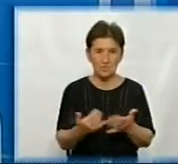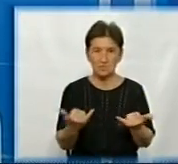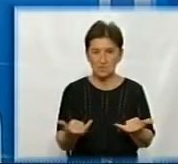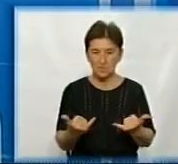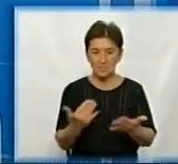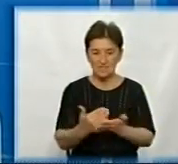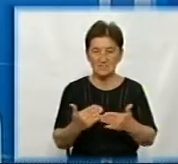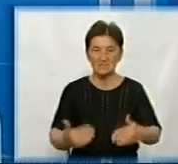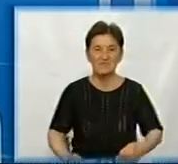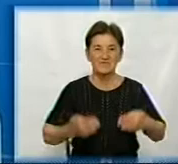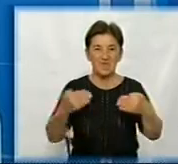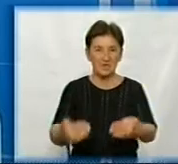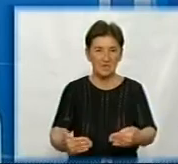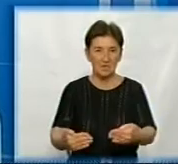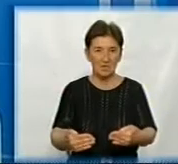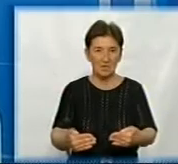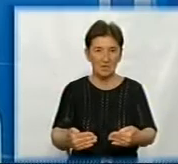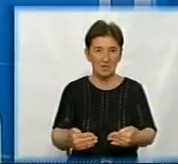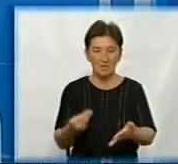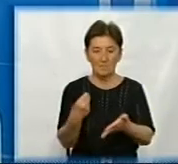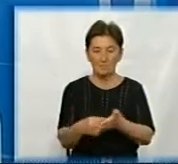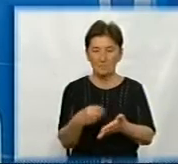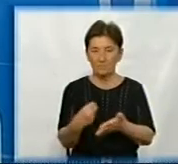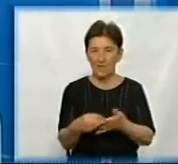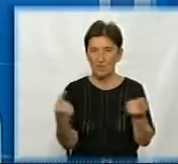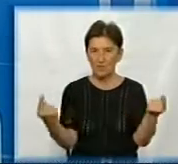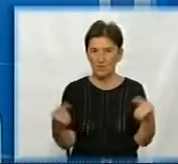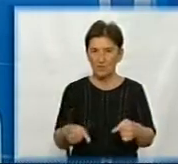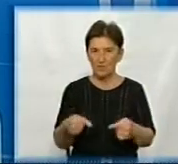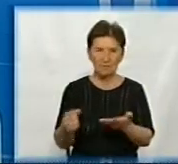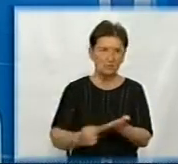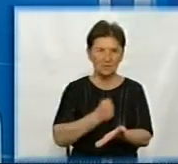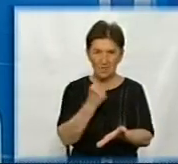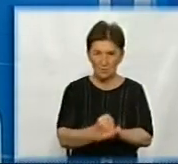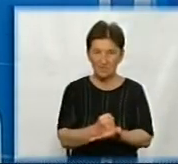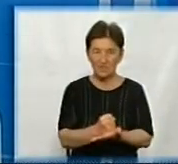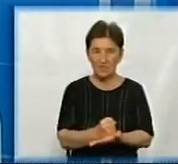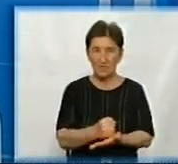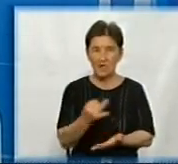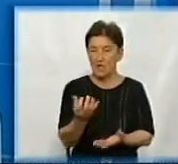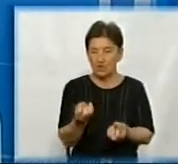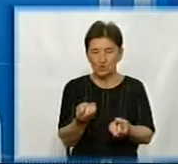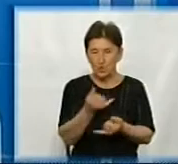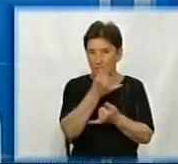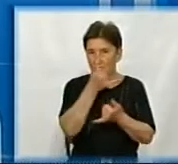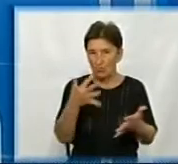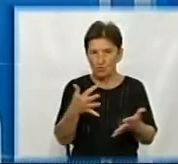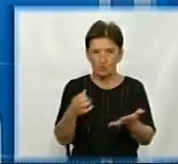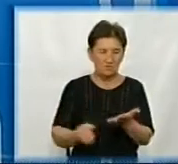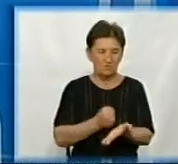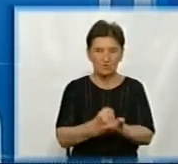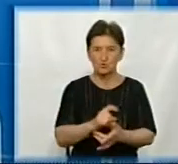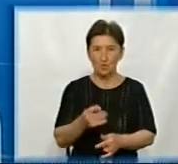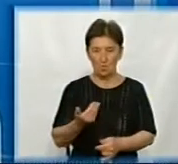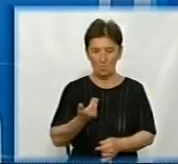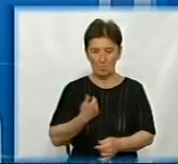стадії визнання банкрутом Центріюнга. І фактично ми зараз ще не можемо стверджувати, що ми